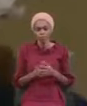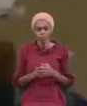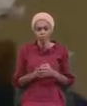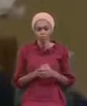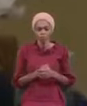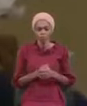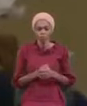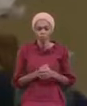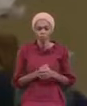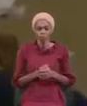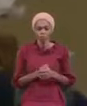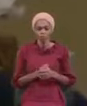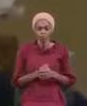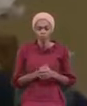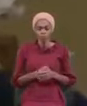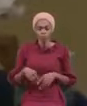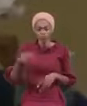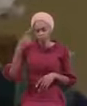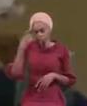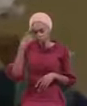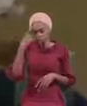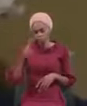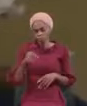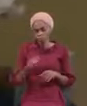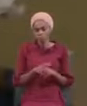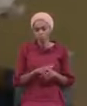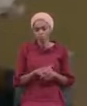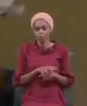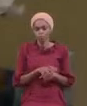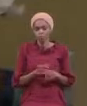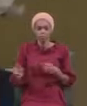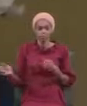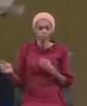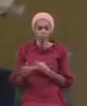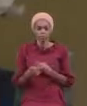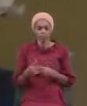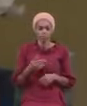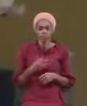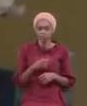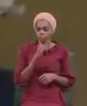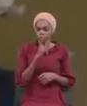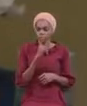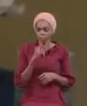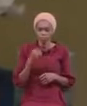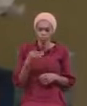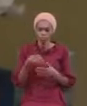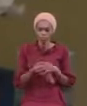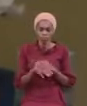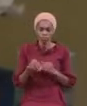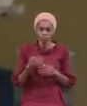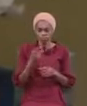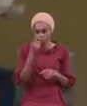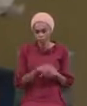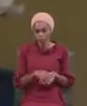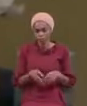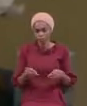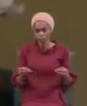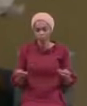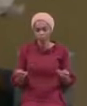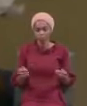restauration et l'assurance pour entrer dans l' promise de Dieu tout-puissant